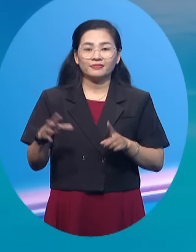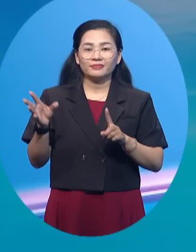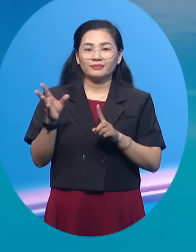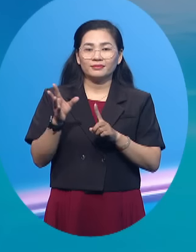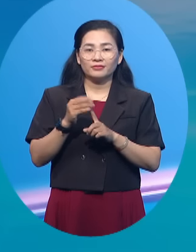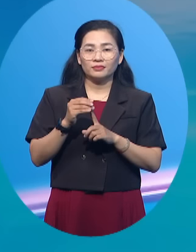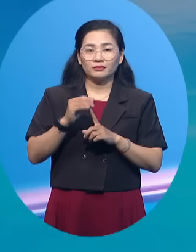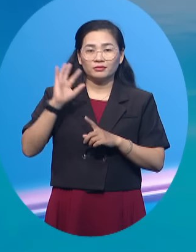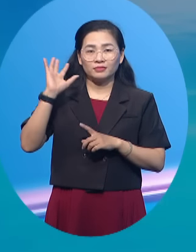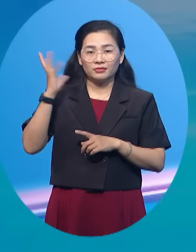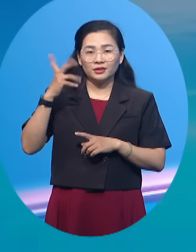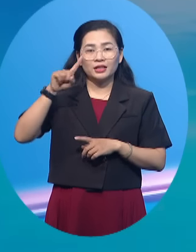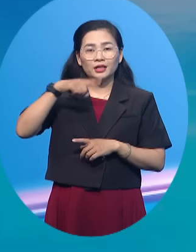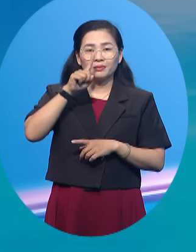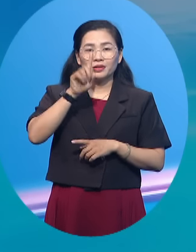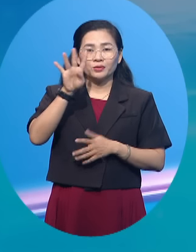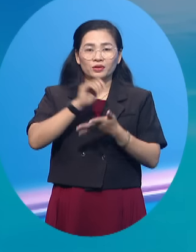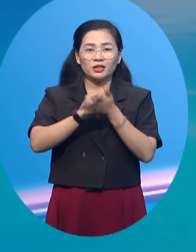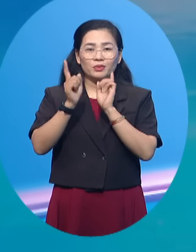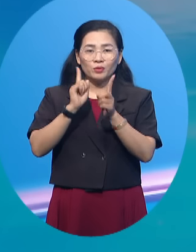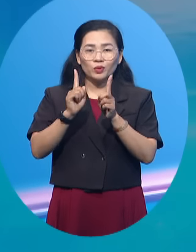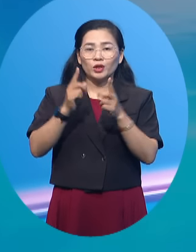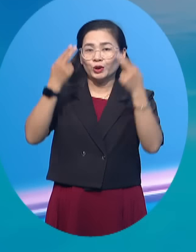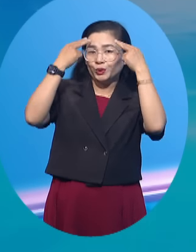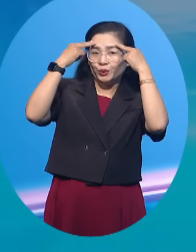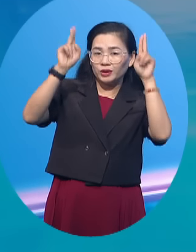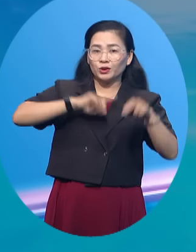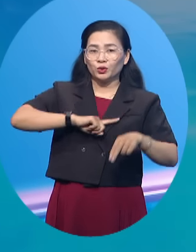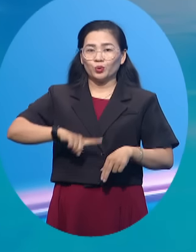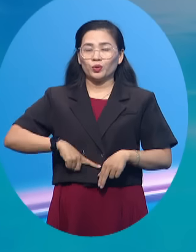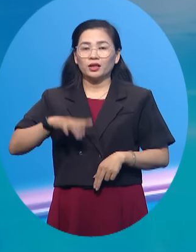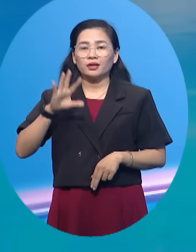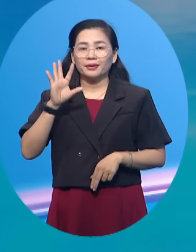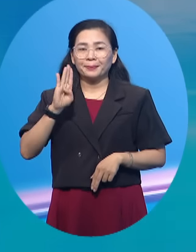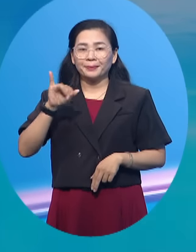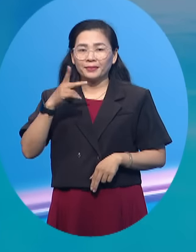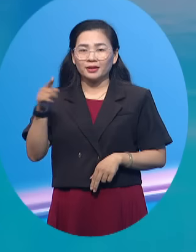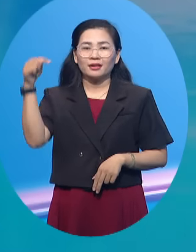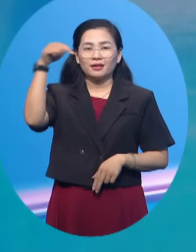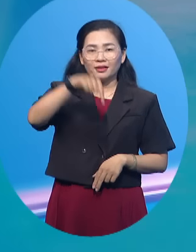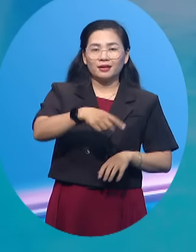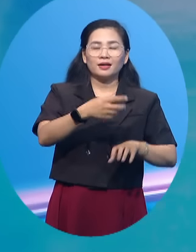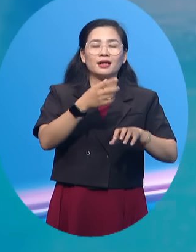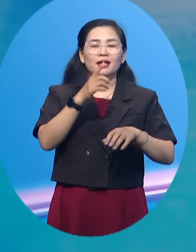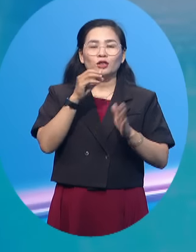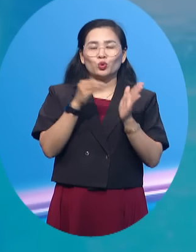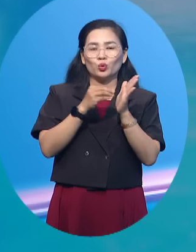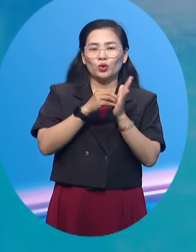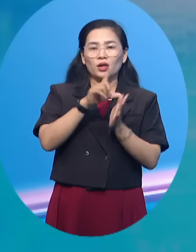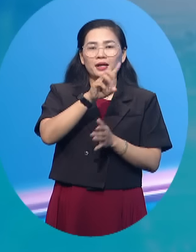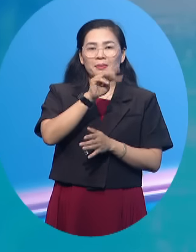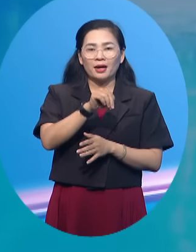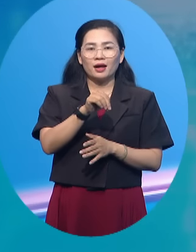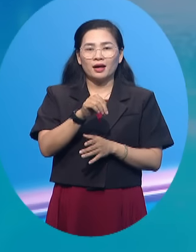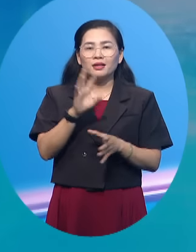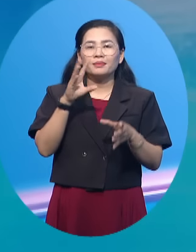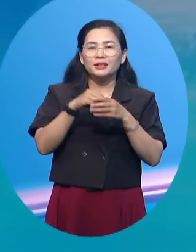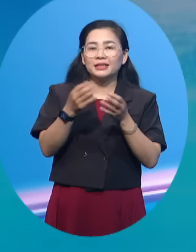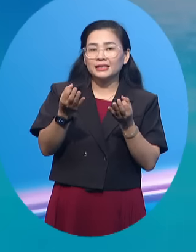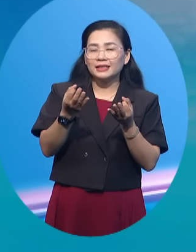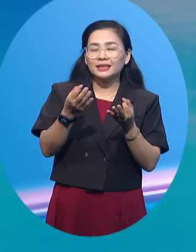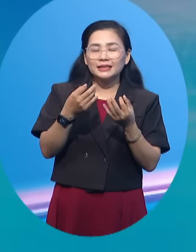Ngày 14 tháng 11, Chủ tịch Trung Quốc Tập Cận Bình đã đến thủ đô Lima để dự hội nghị các nhà lãnh đạo của 31 nền kinh tế APEC và thăm chính